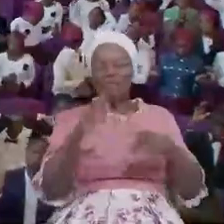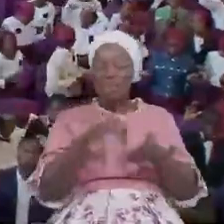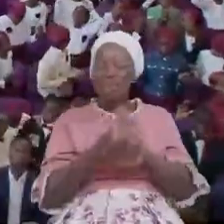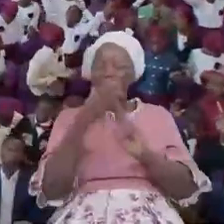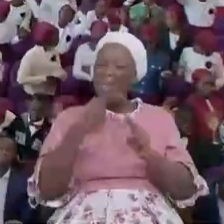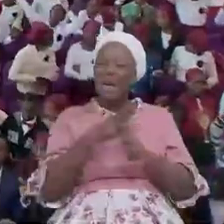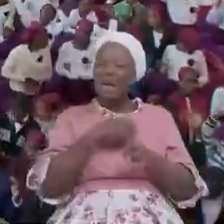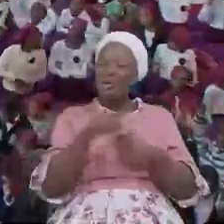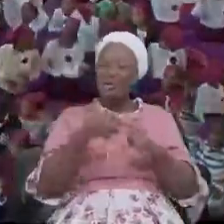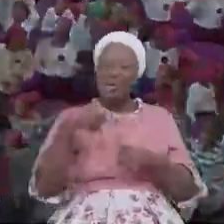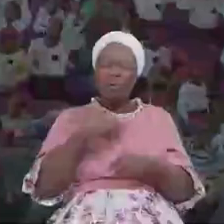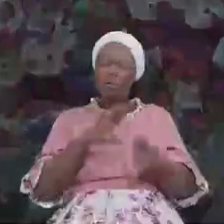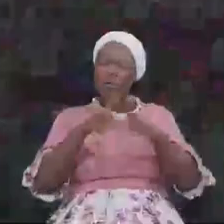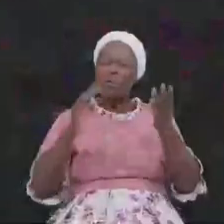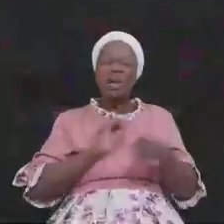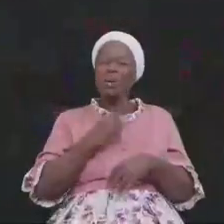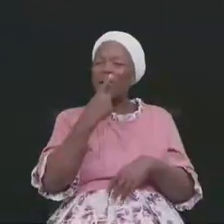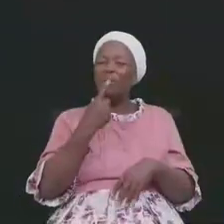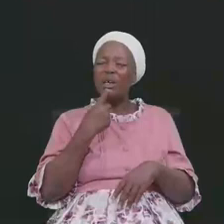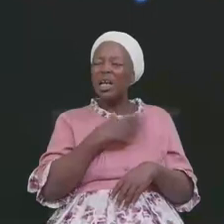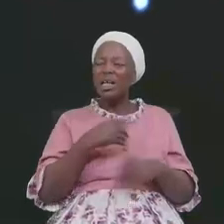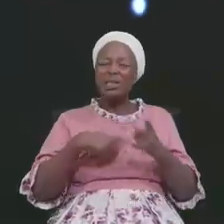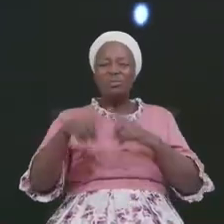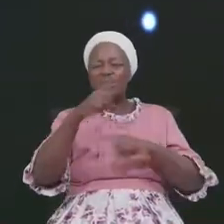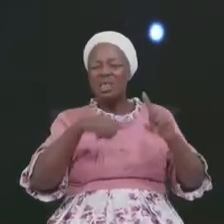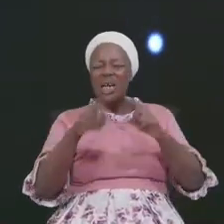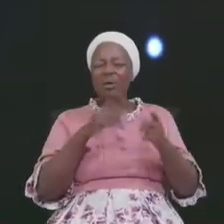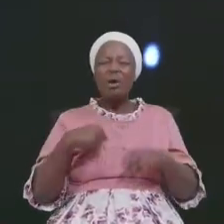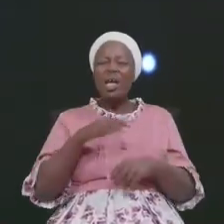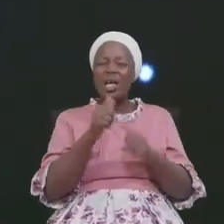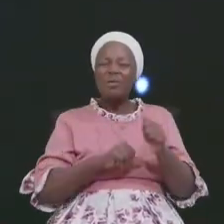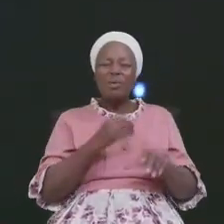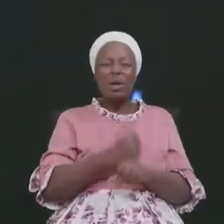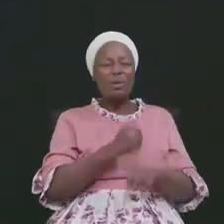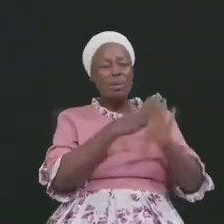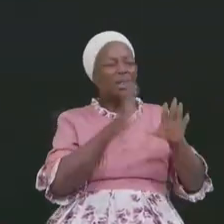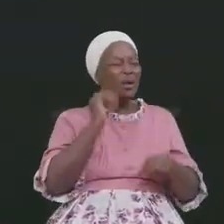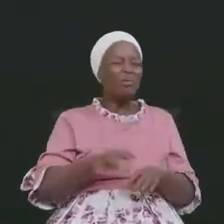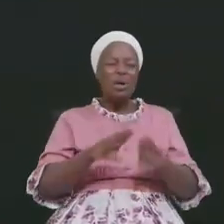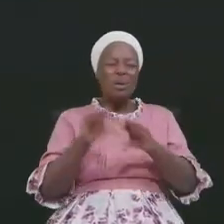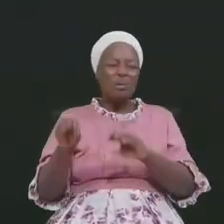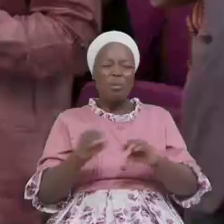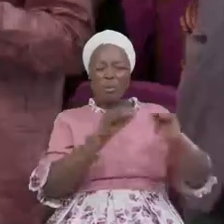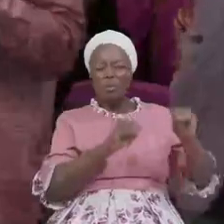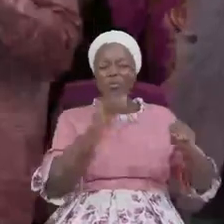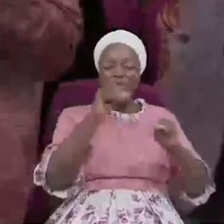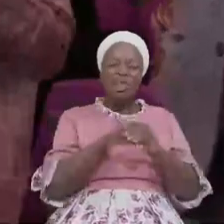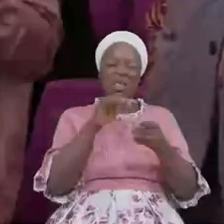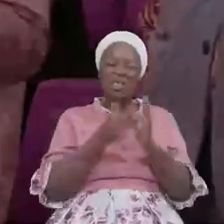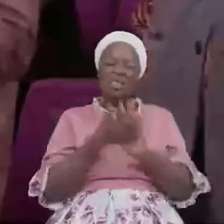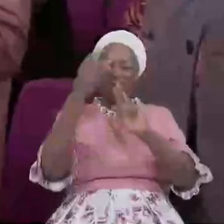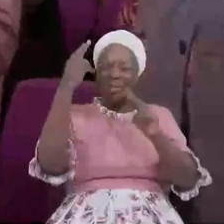nos bouches et nous parlons, toute montagne sera déplacée au nom de Jésus.